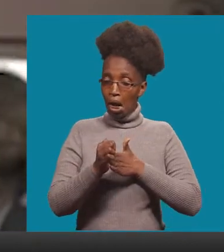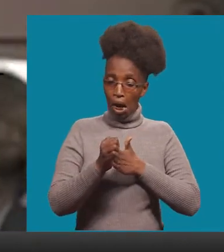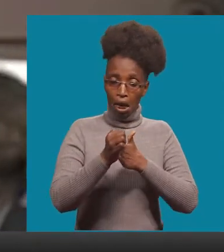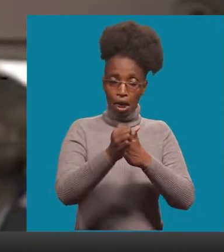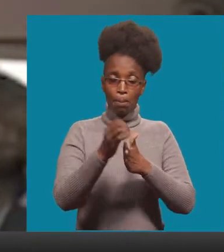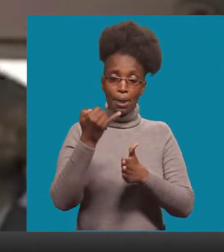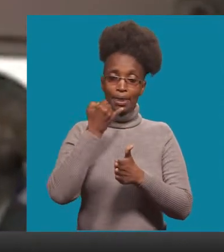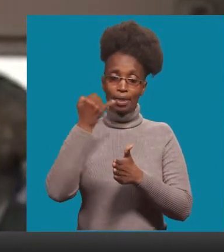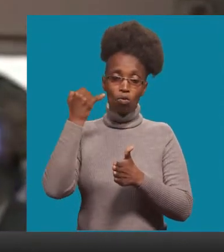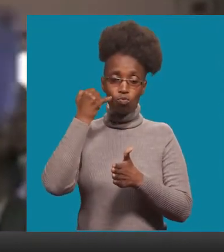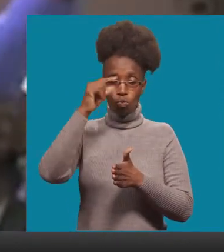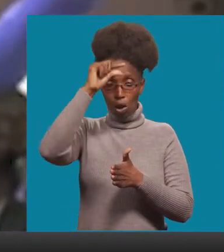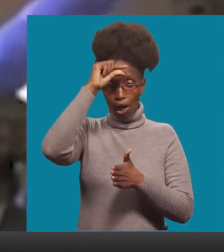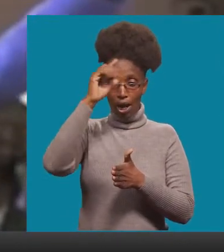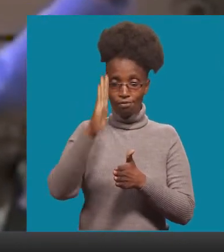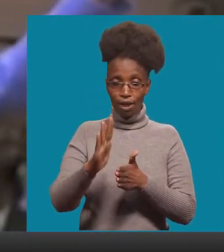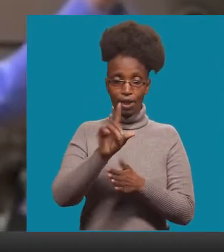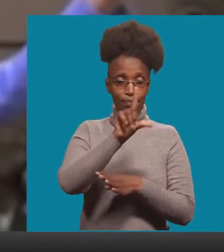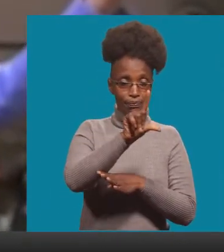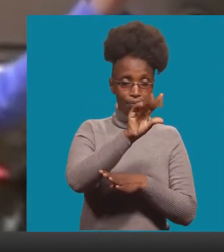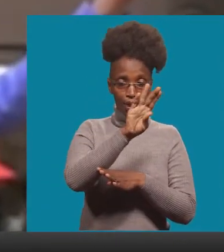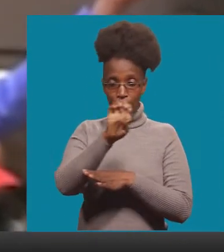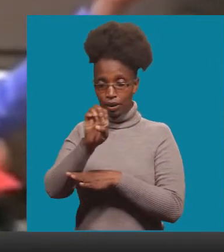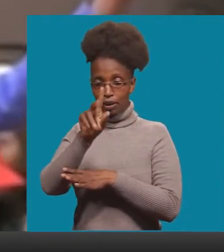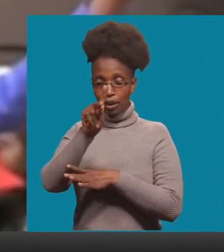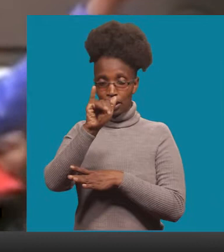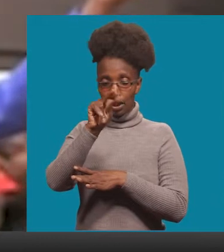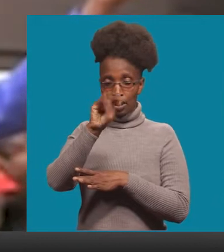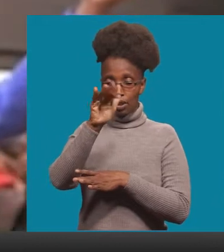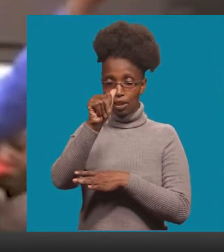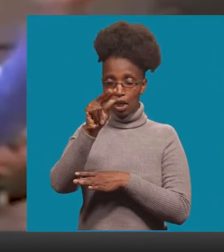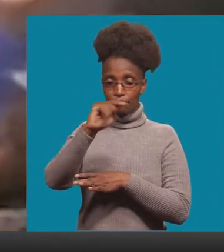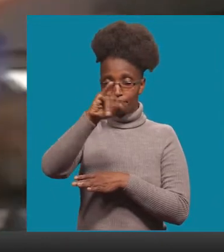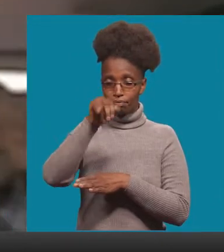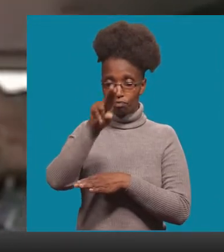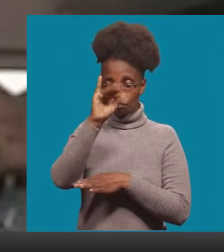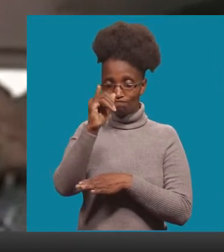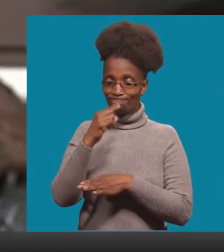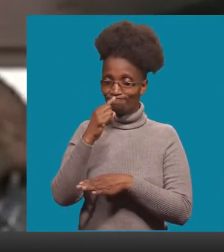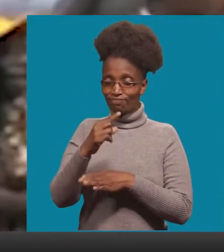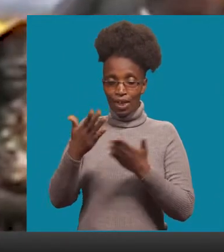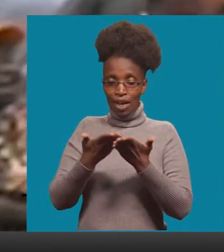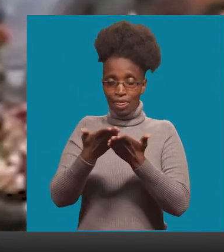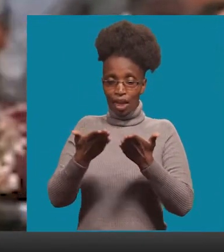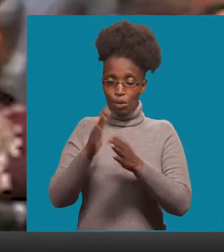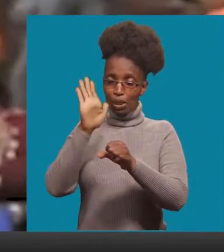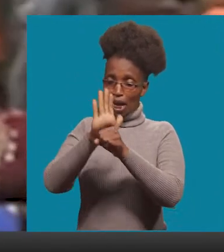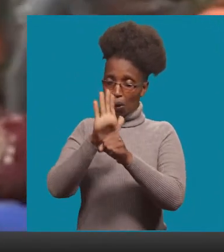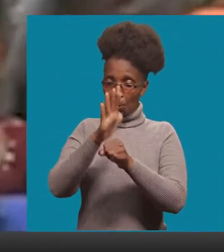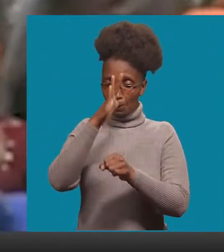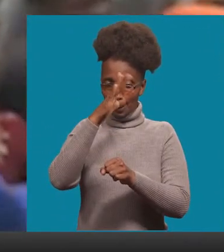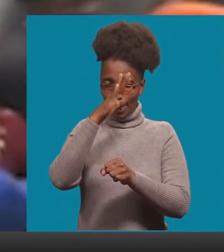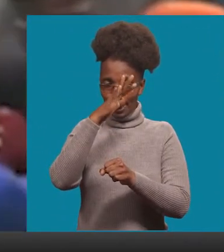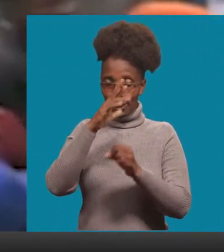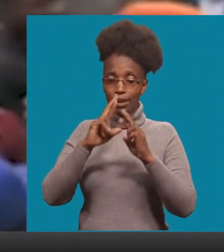Wakiongozwa na gavana wa Nakuru Lee Kinyajui, amebaini kuwa kulikuwepo na udanganyifu hususan katika